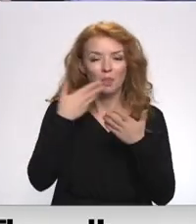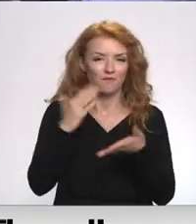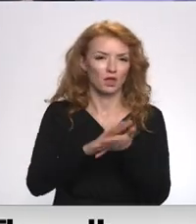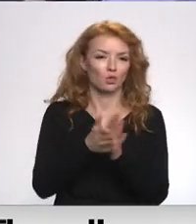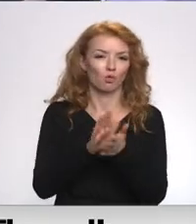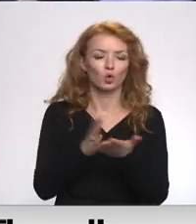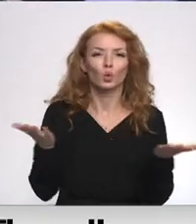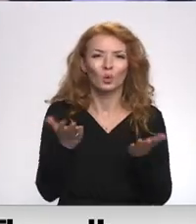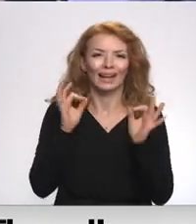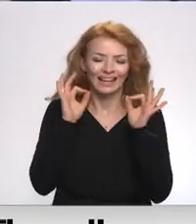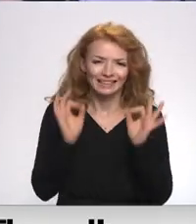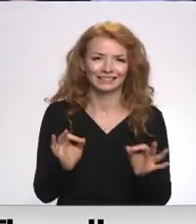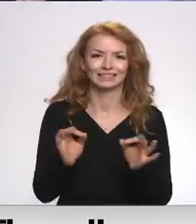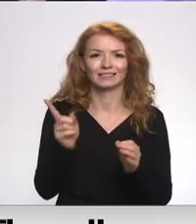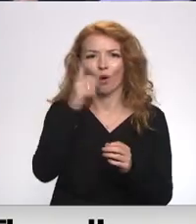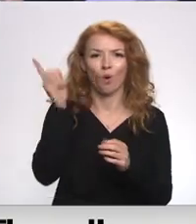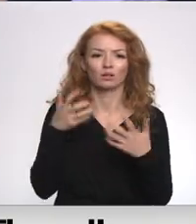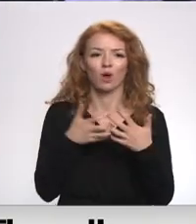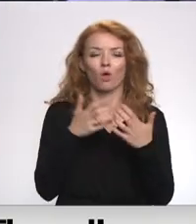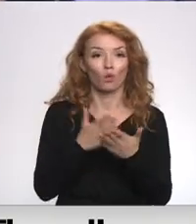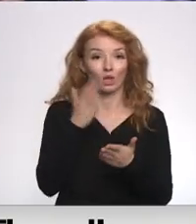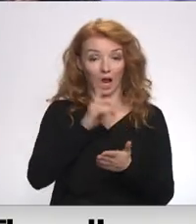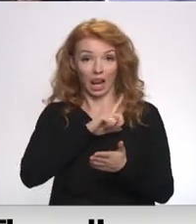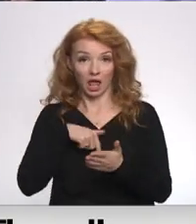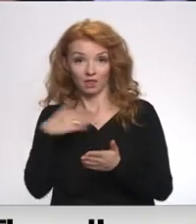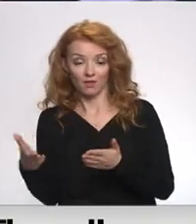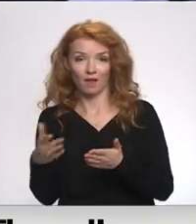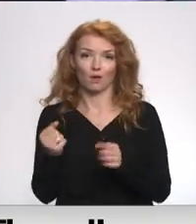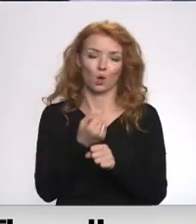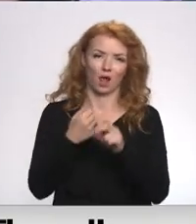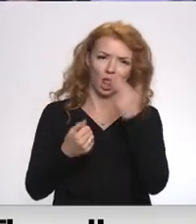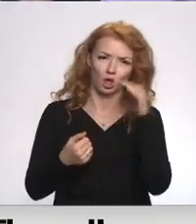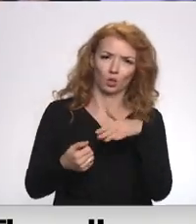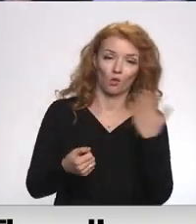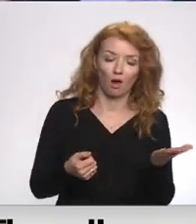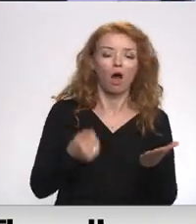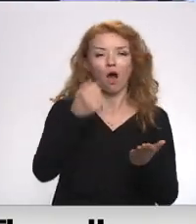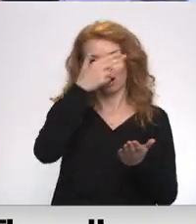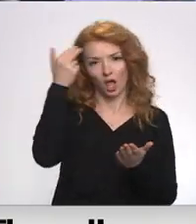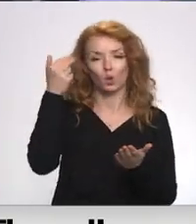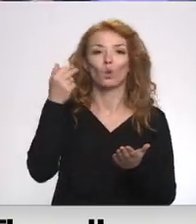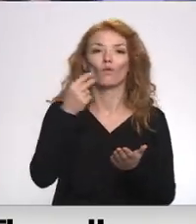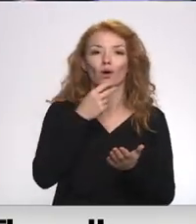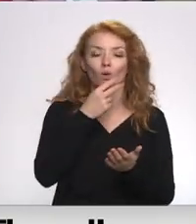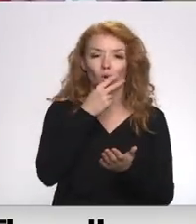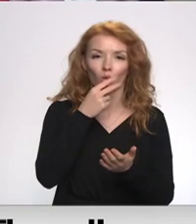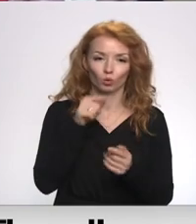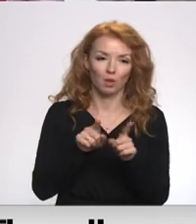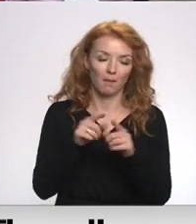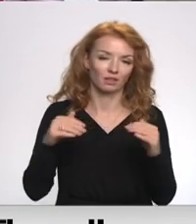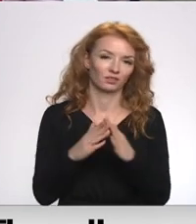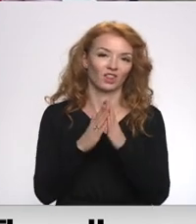vienojušies, kur īsti saules kauja notikusi – Latvijas vai Lietuvas pusē, bet lietuvieši to atzīmējot ik gadu.